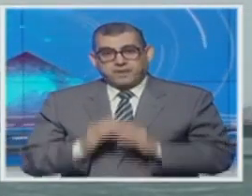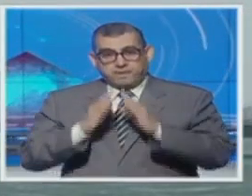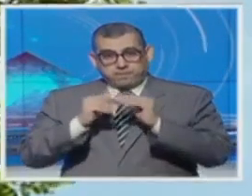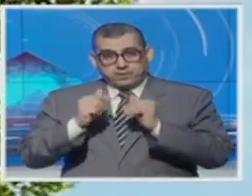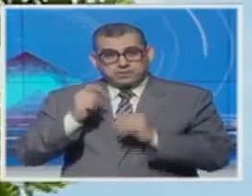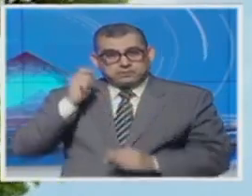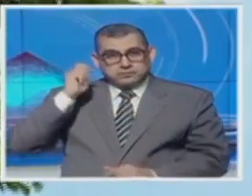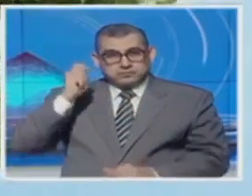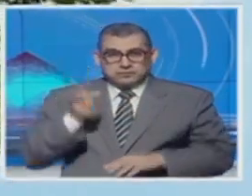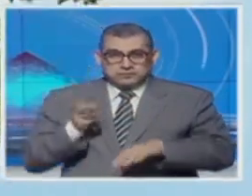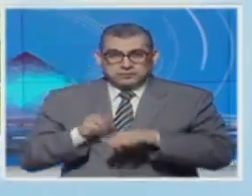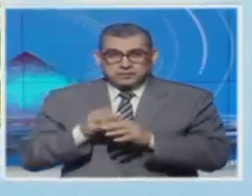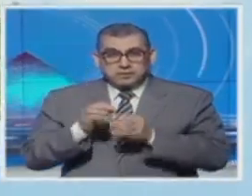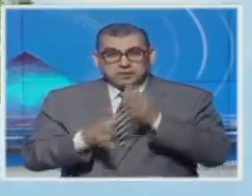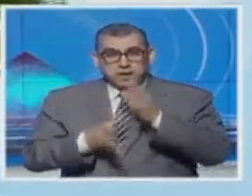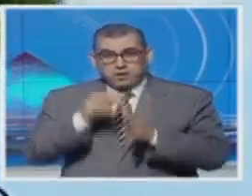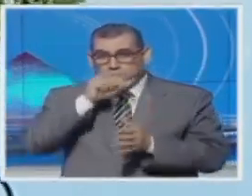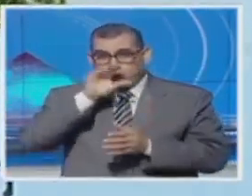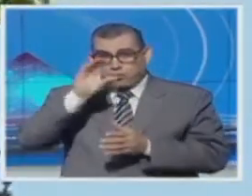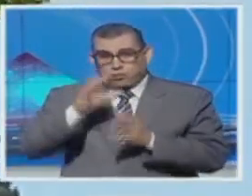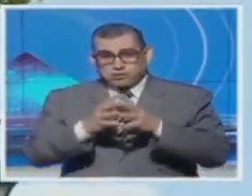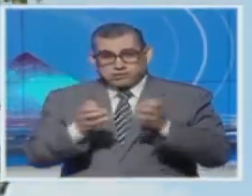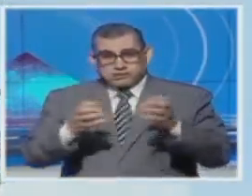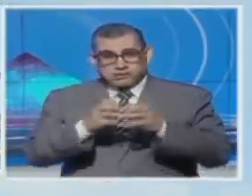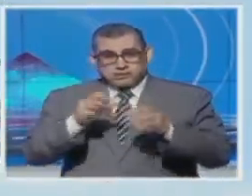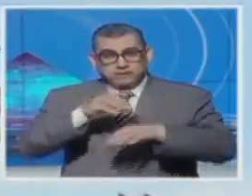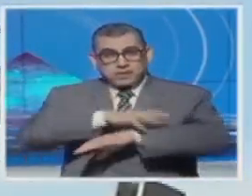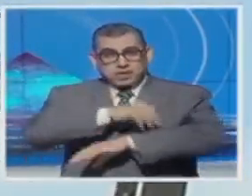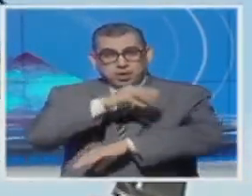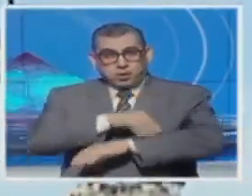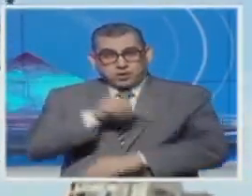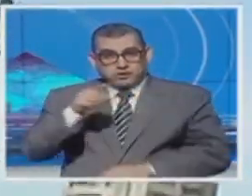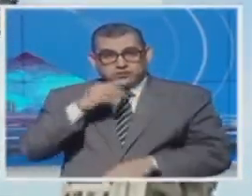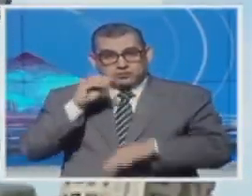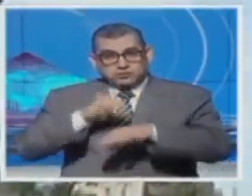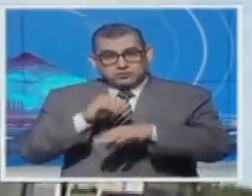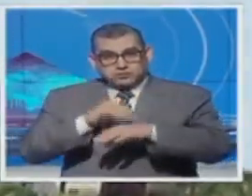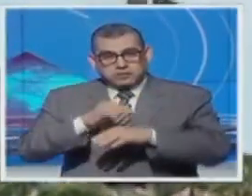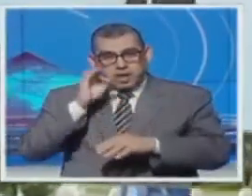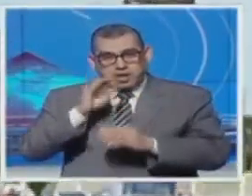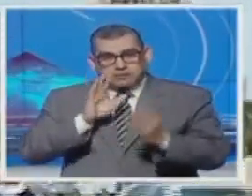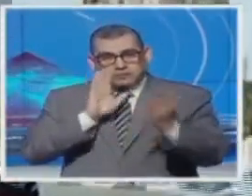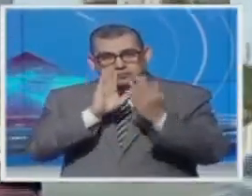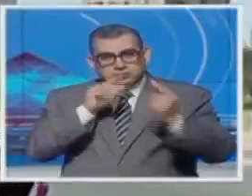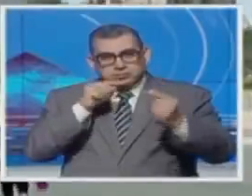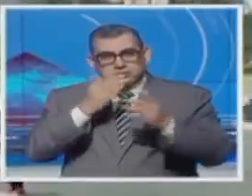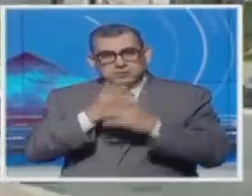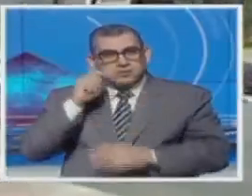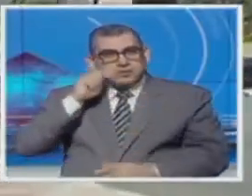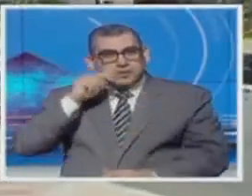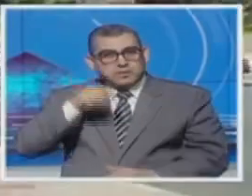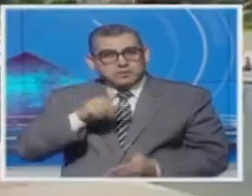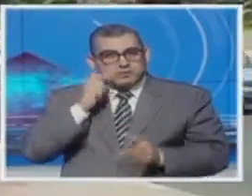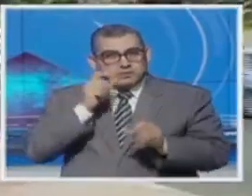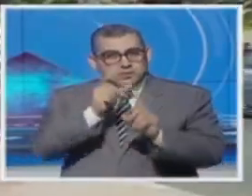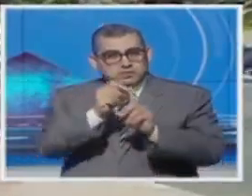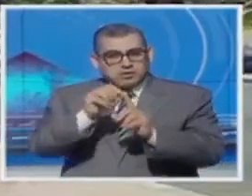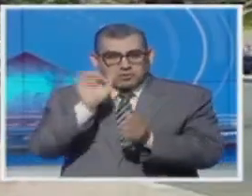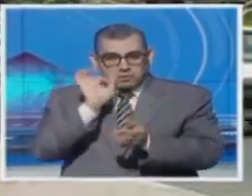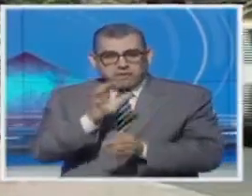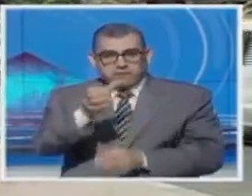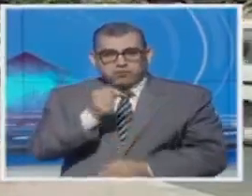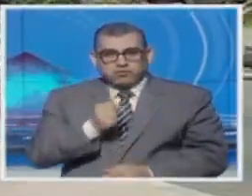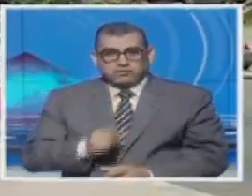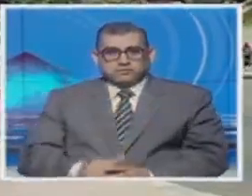مصر تدين تكرار حرق وتمزيق المصحف في السويد وتطالب بالتصدي لتلك الجرائم ومحاسبة